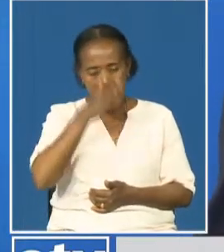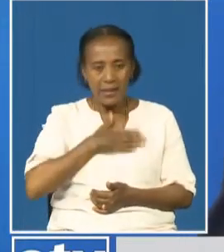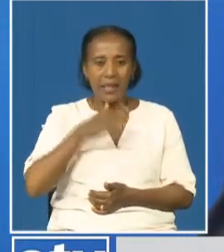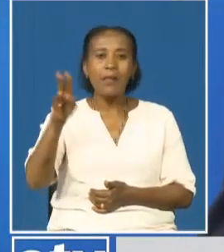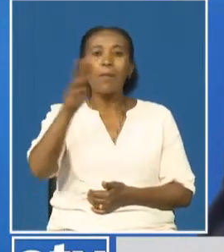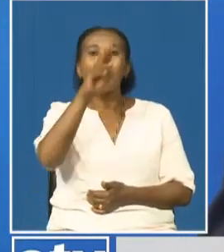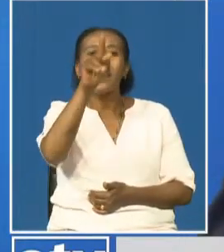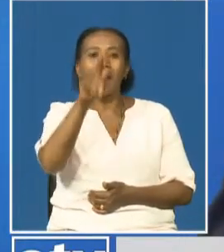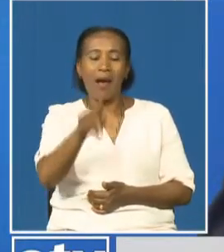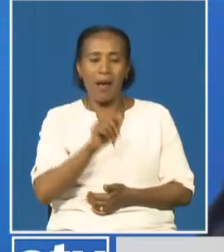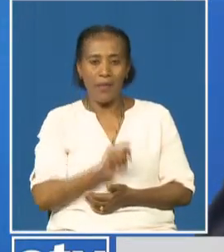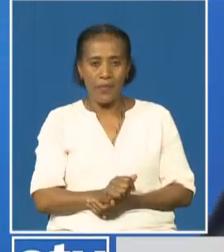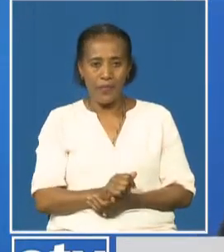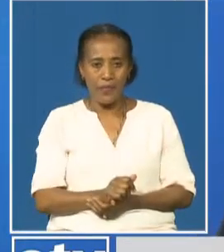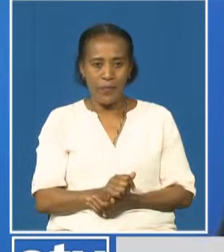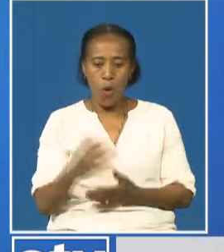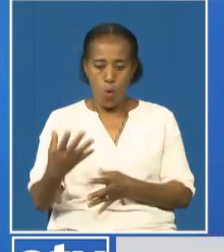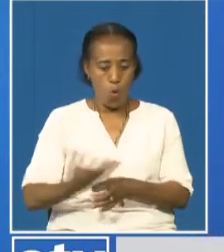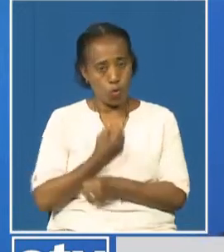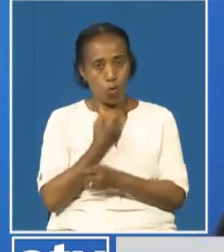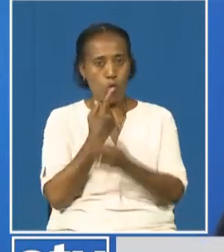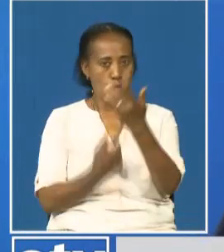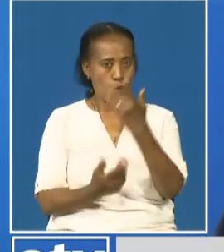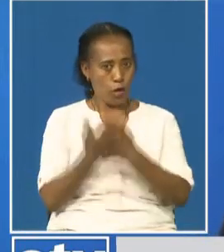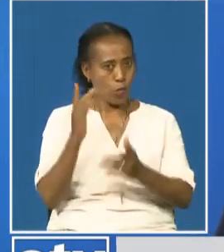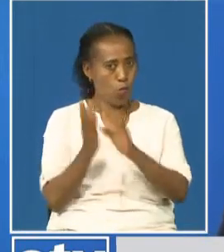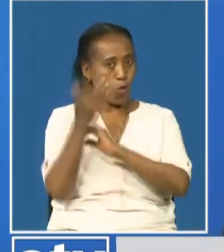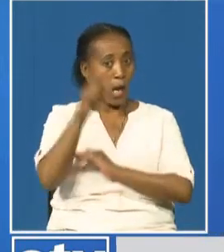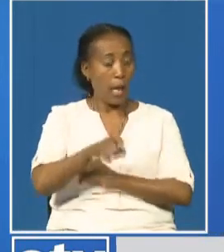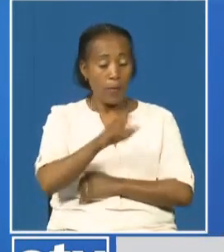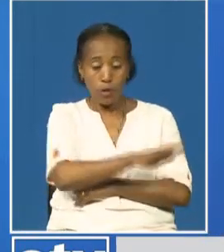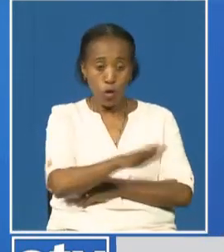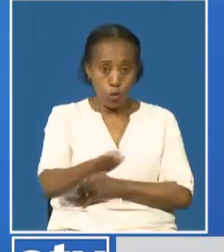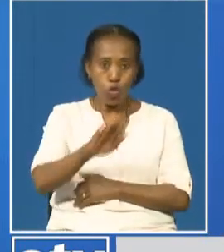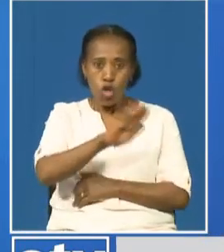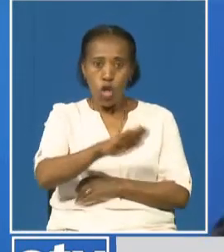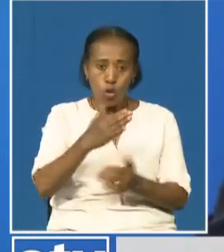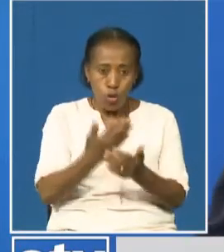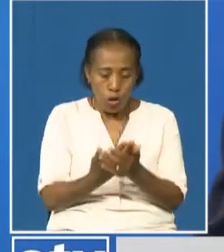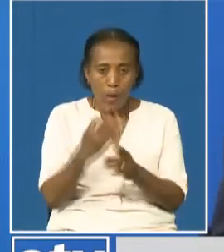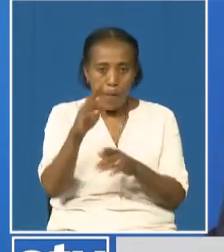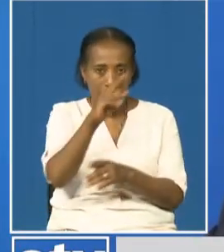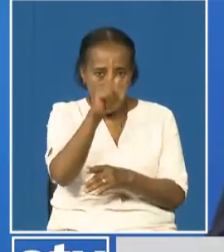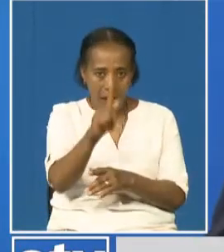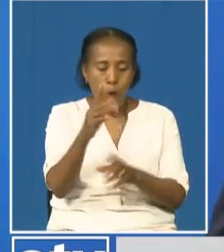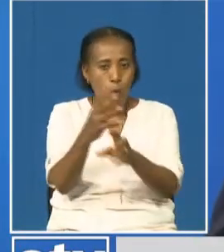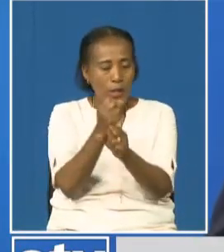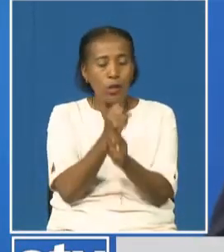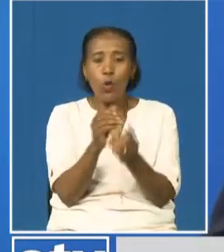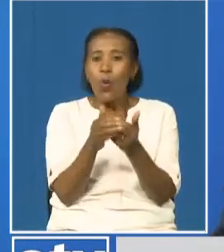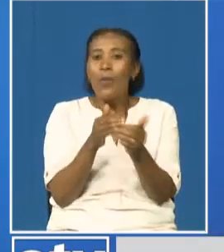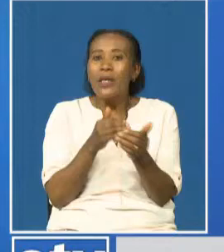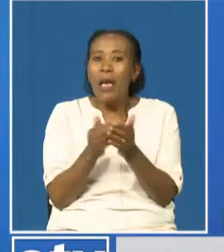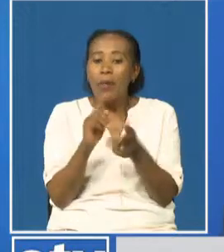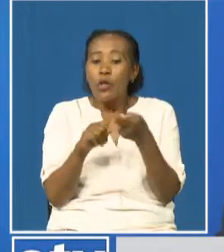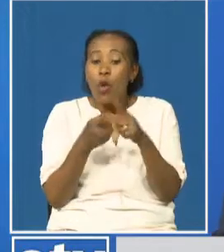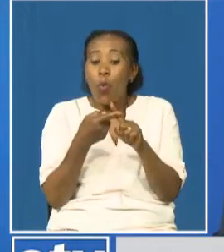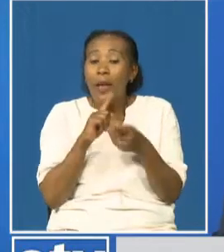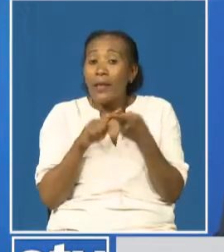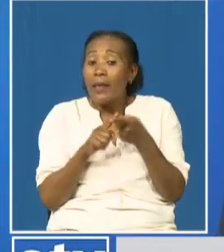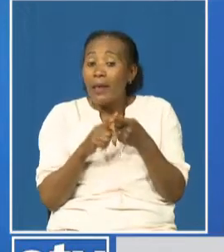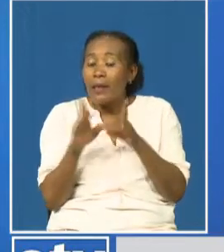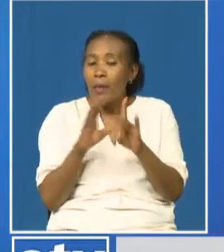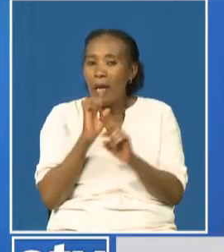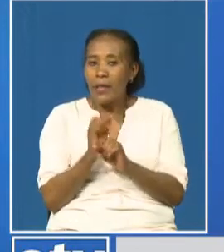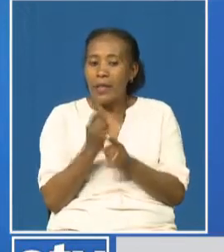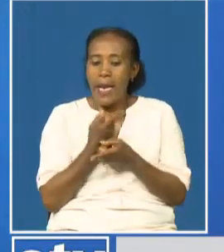ሚና ወስደው ነው ውይይቱ መሆን ያለበት። ልጆችም የልጅነታቸውን ሚና ወስደው ነው። ምናልባት የጓደኝነት